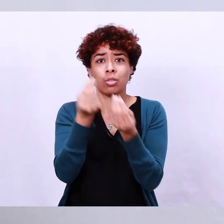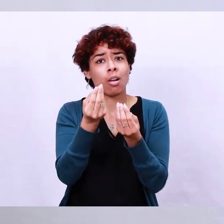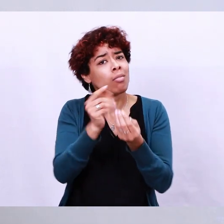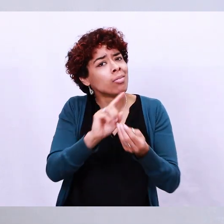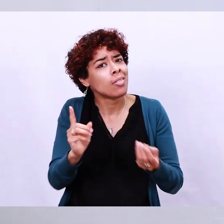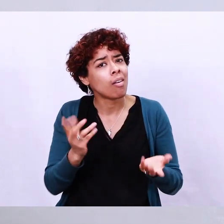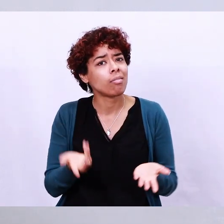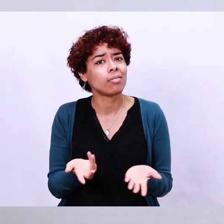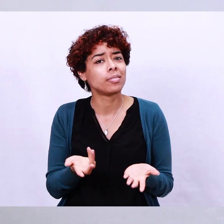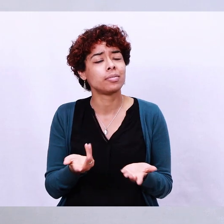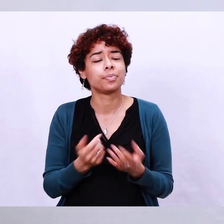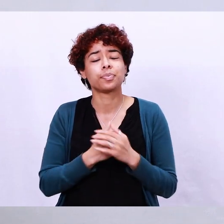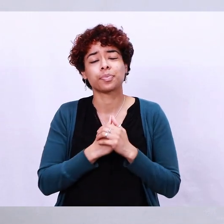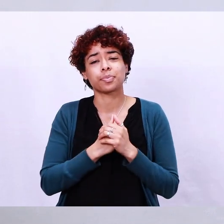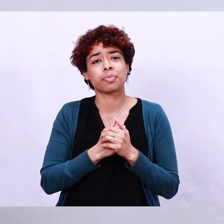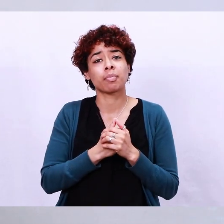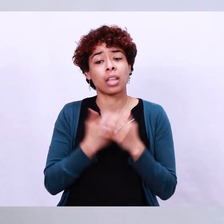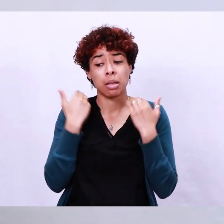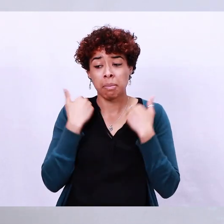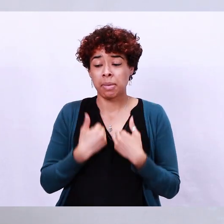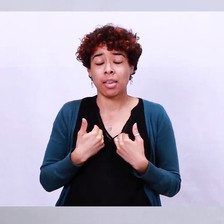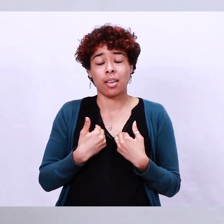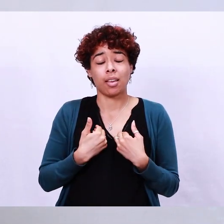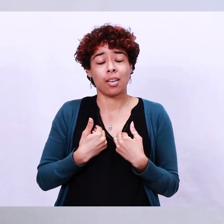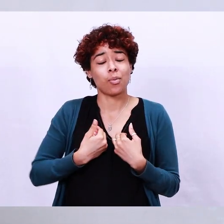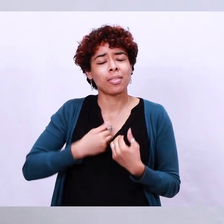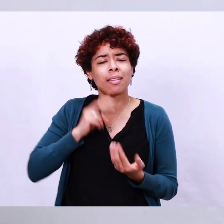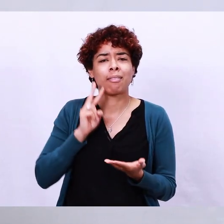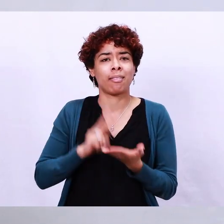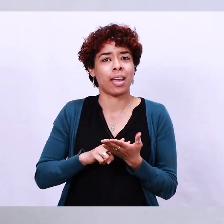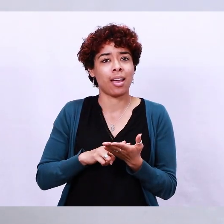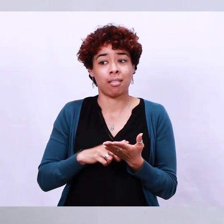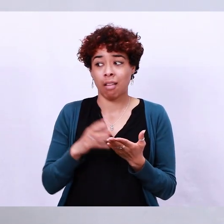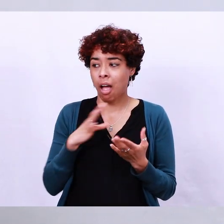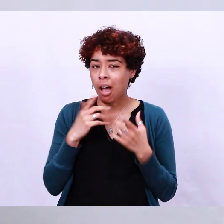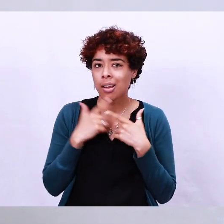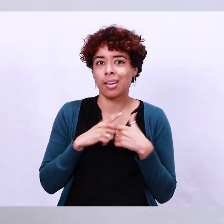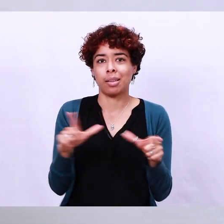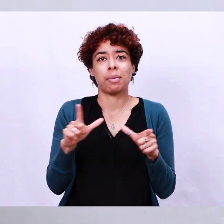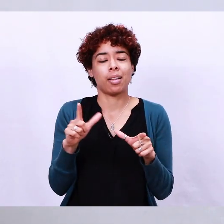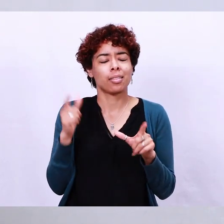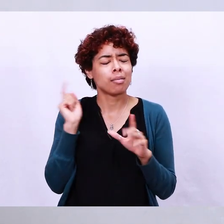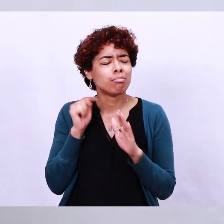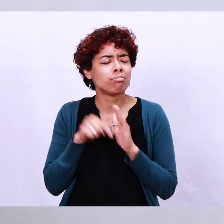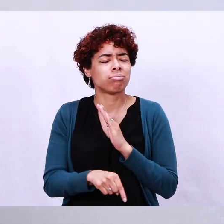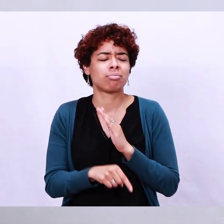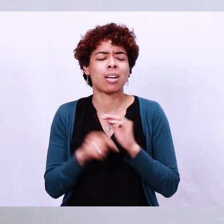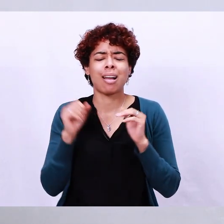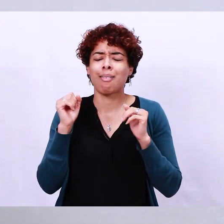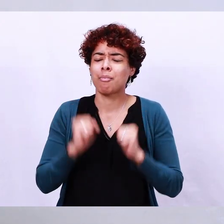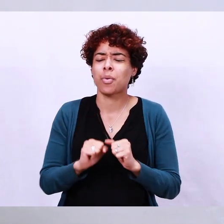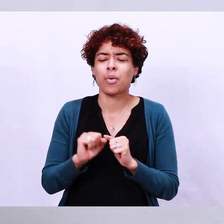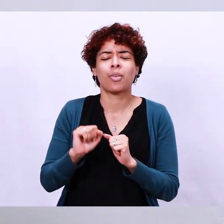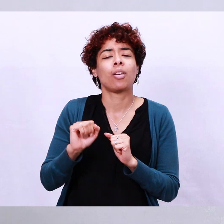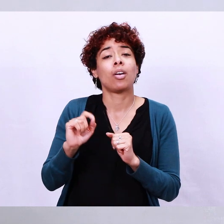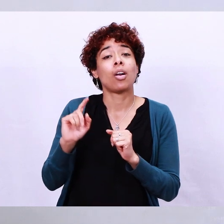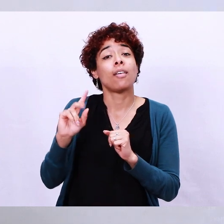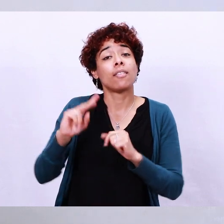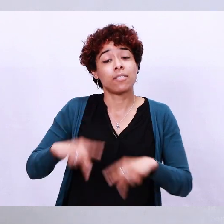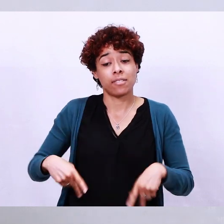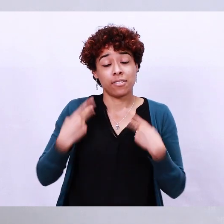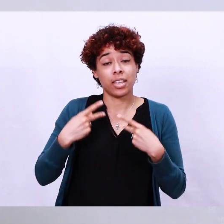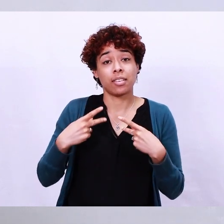Être authentique, eh bien, permet de vivre une liberté profonde et de pouvoir, eh bien, vivre la vie que Dieu nous a